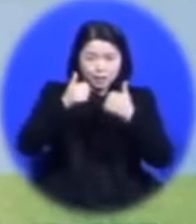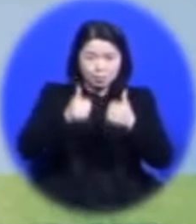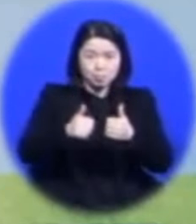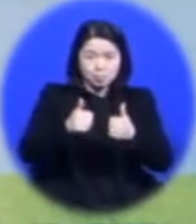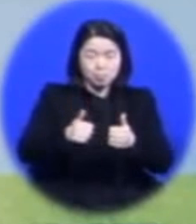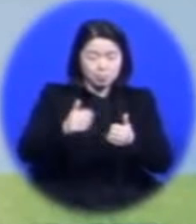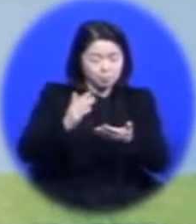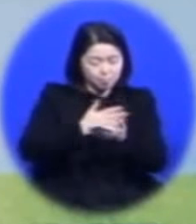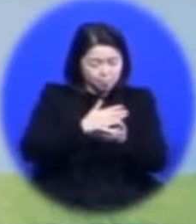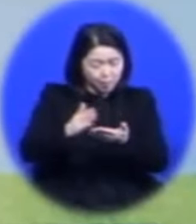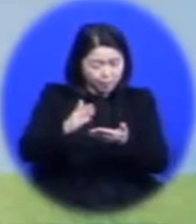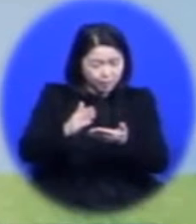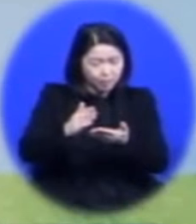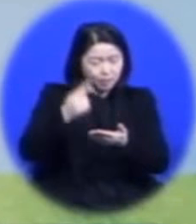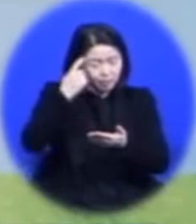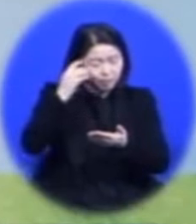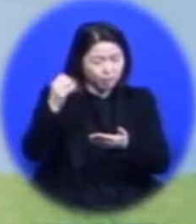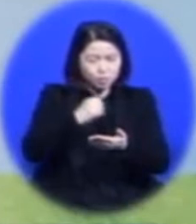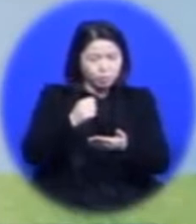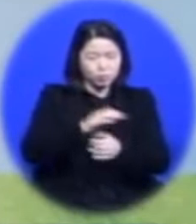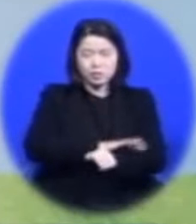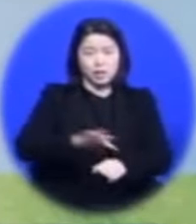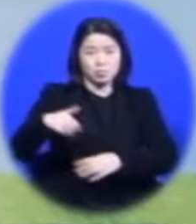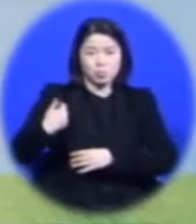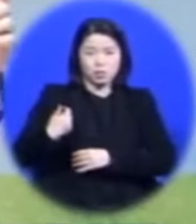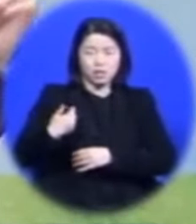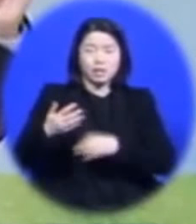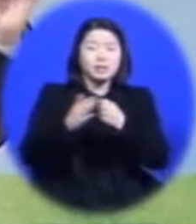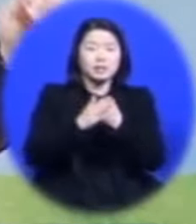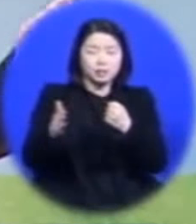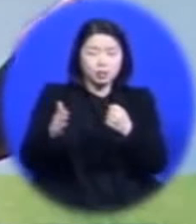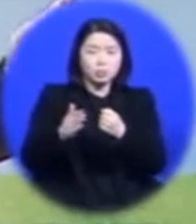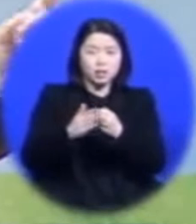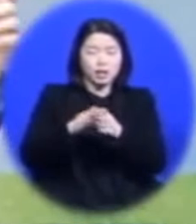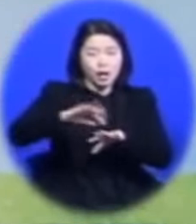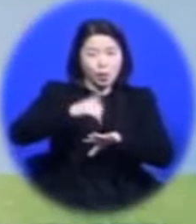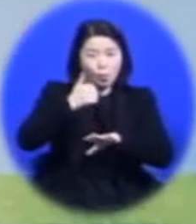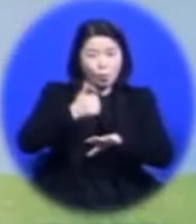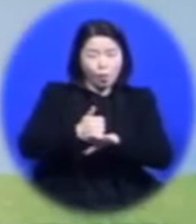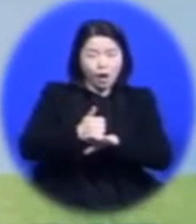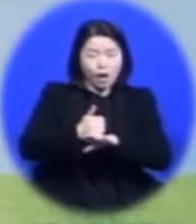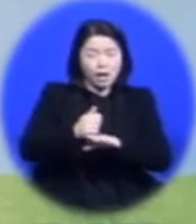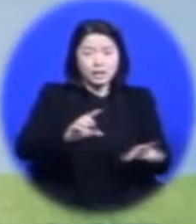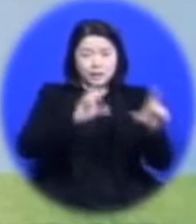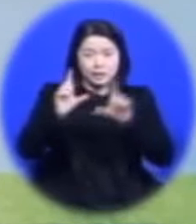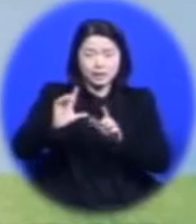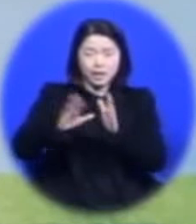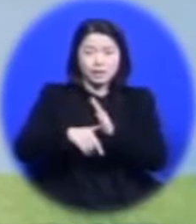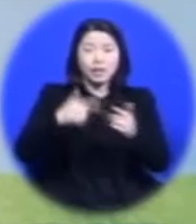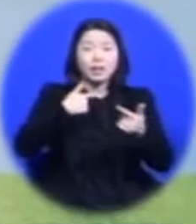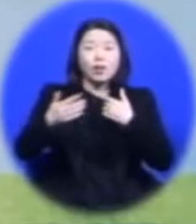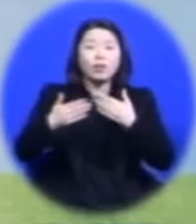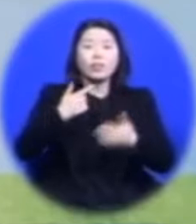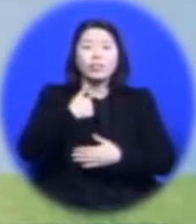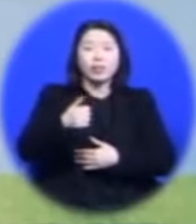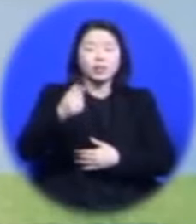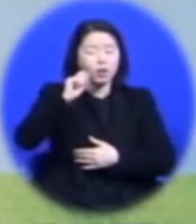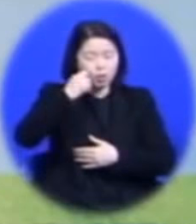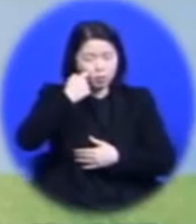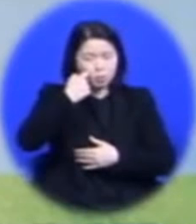잘 모르겠으니까 이게 다윗이 왕으로 지내는 동안에 그가 겪었던 어려움이었습니다